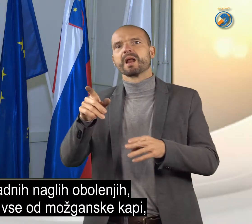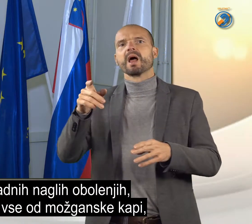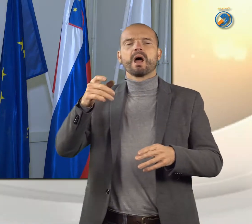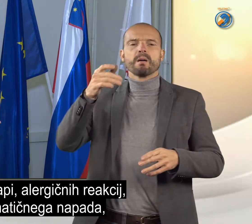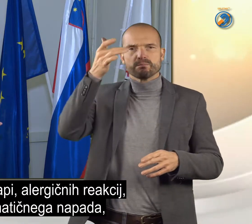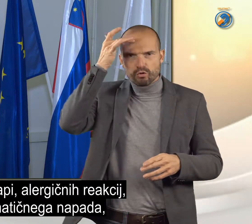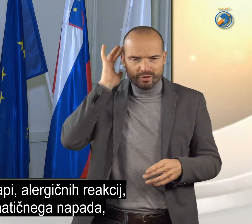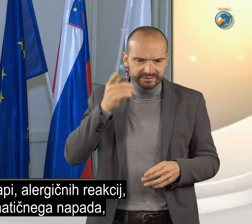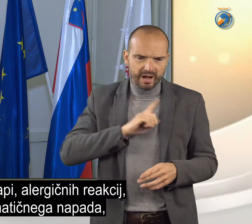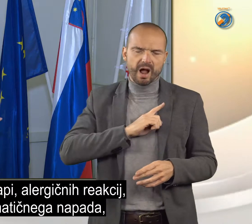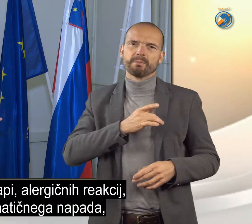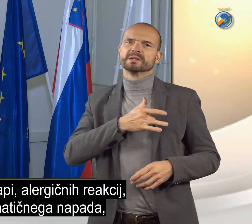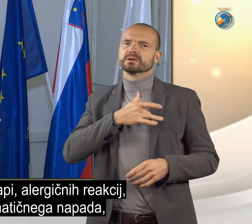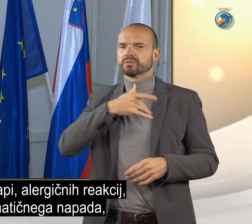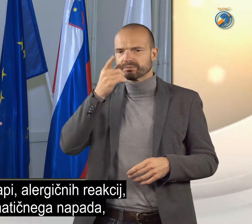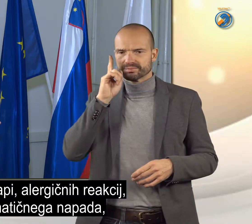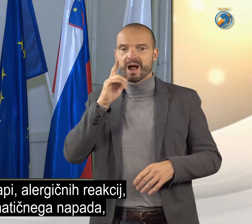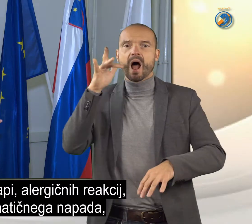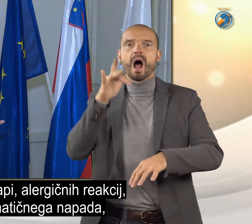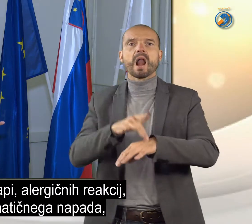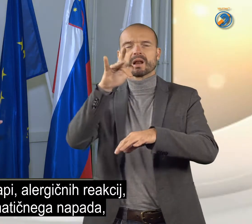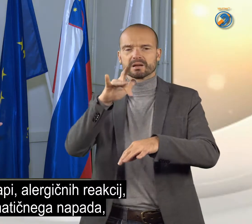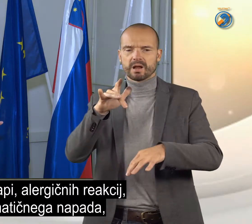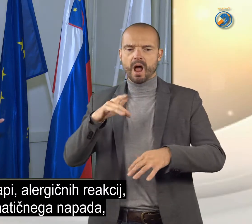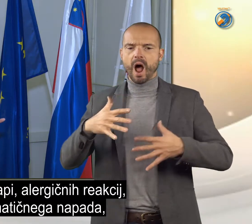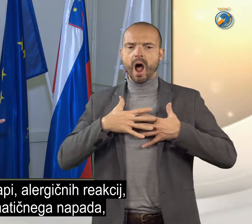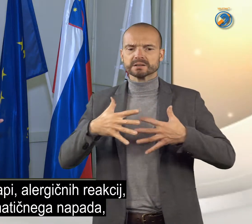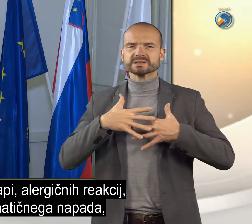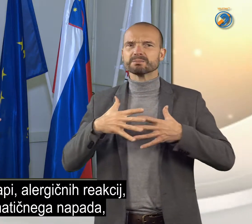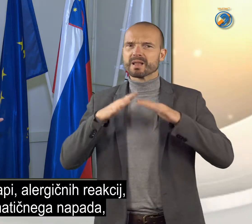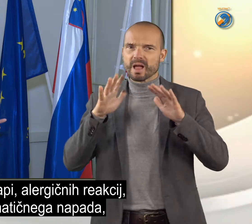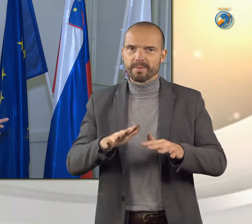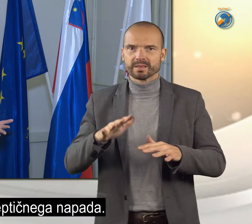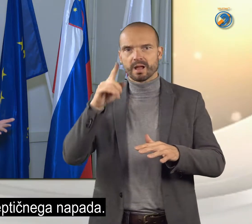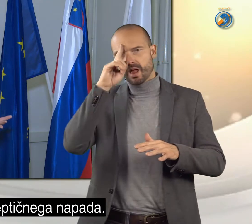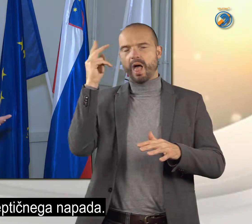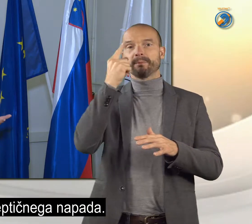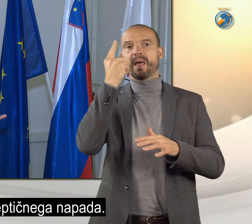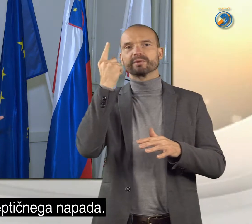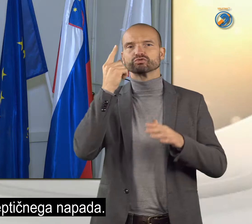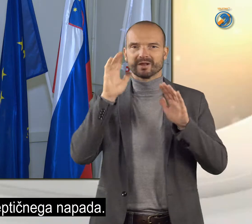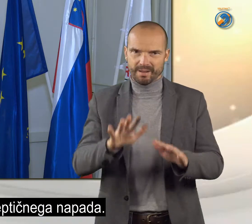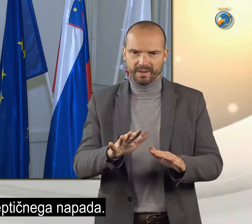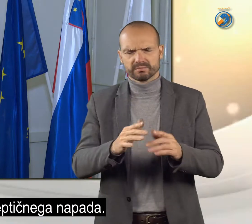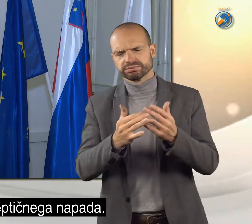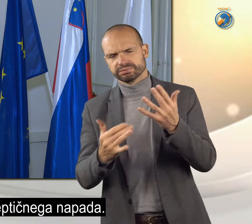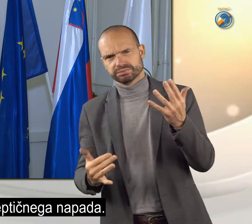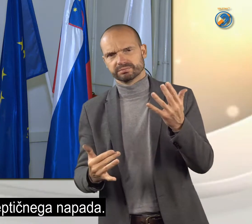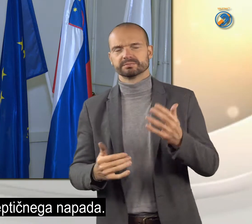možganske kapi, srčne kapi, alergičnih reakcij, astmatičnega napada, epileptičnega napada.